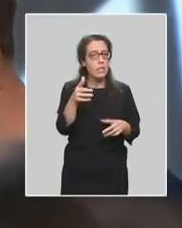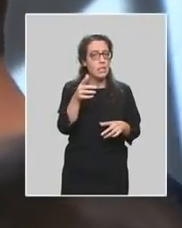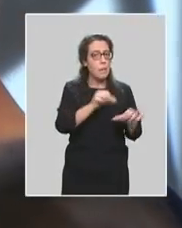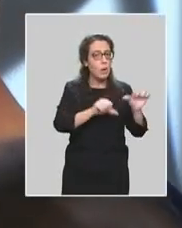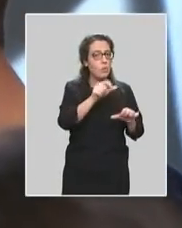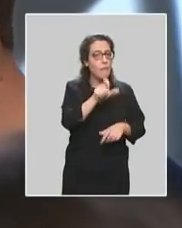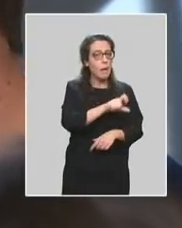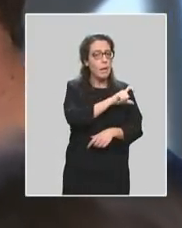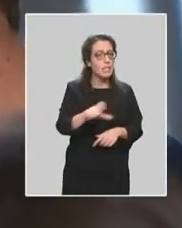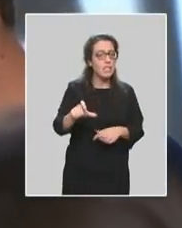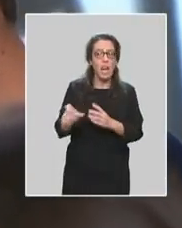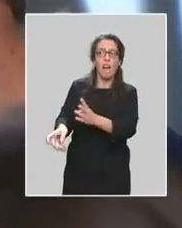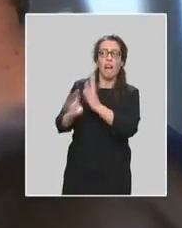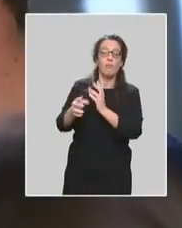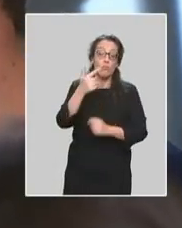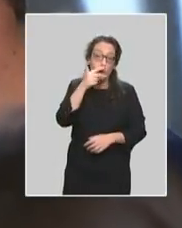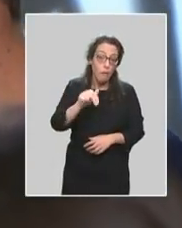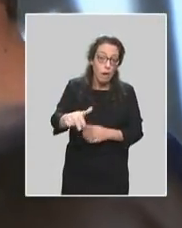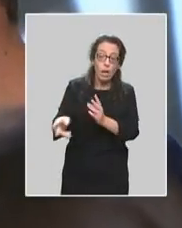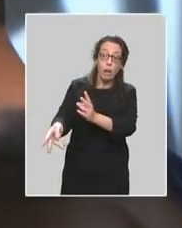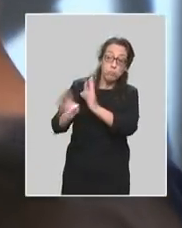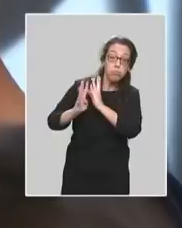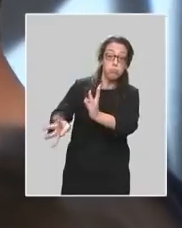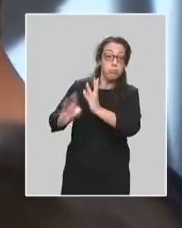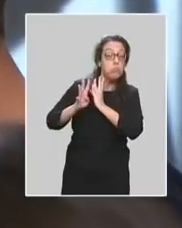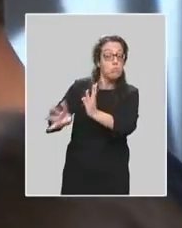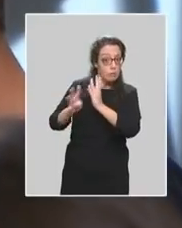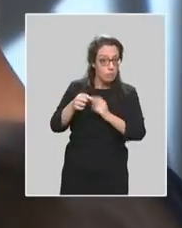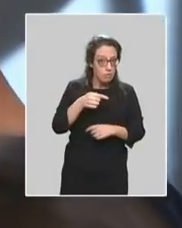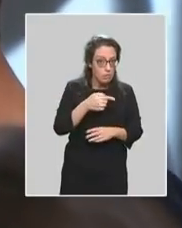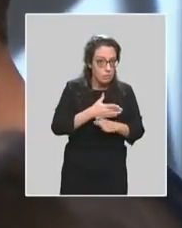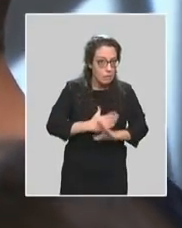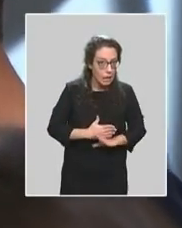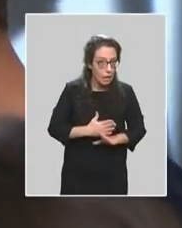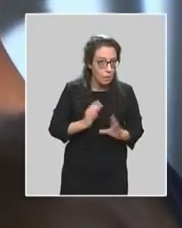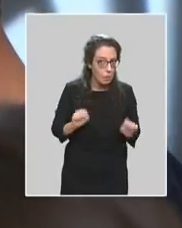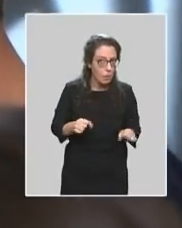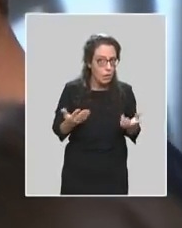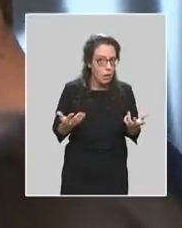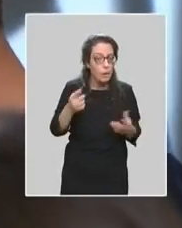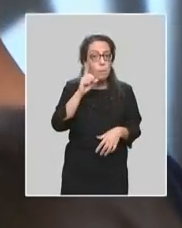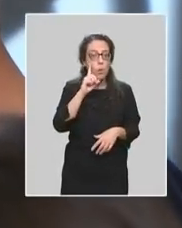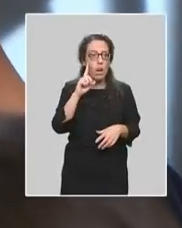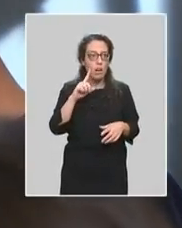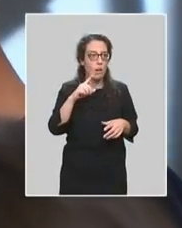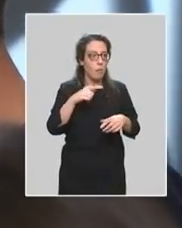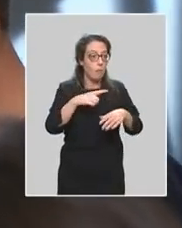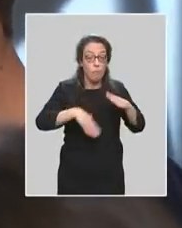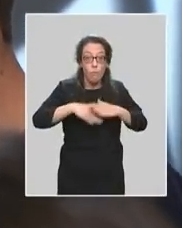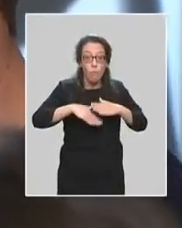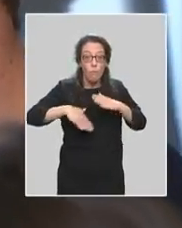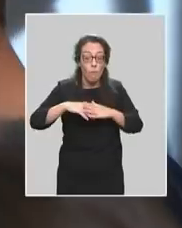et des pharmacies à faire face à l'afflux prévisible que vos annonces vont déclencher. D'une part parce que la durée de validité des tests est